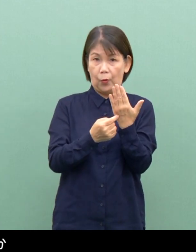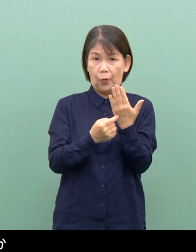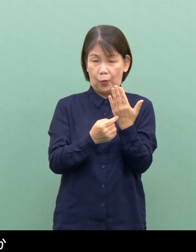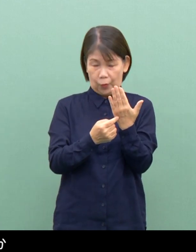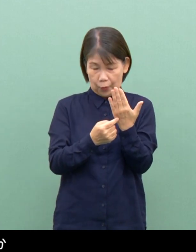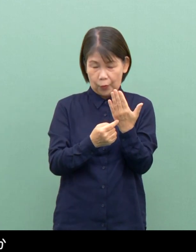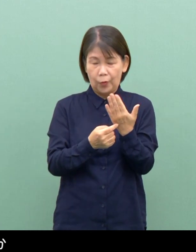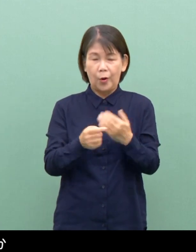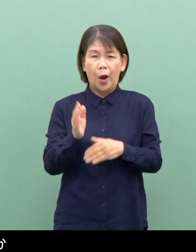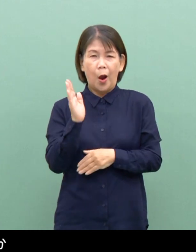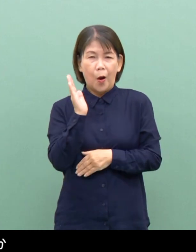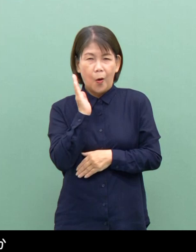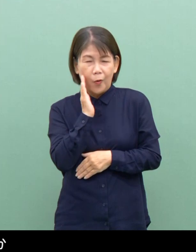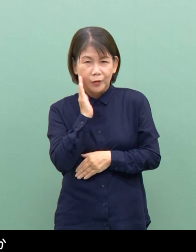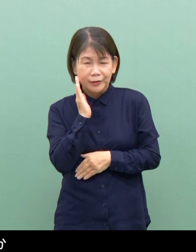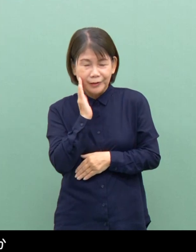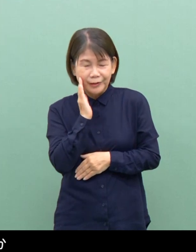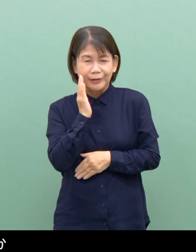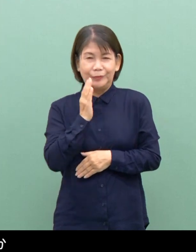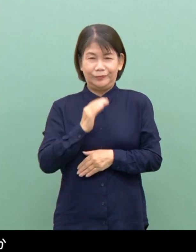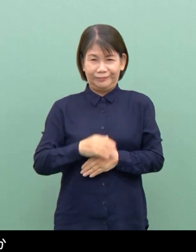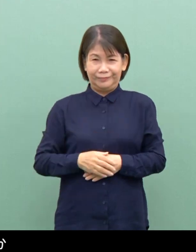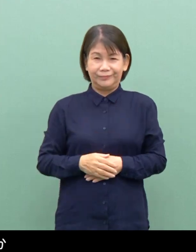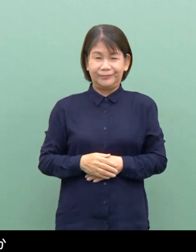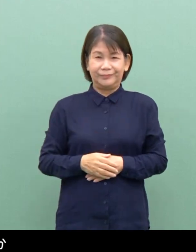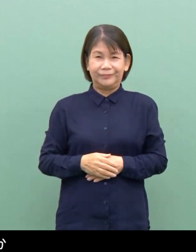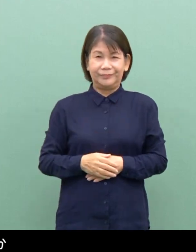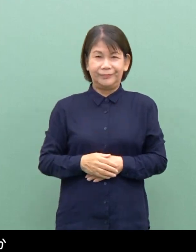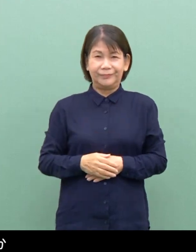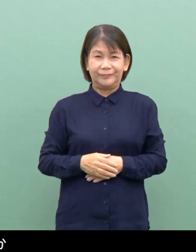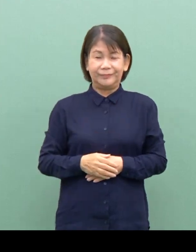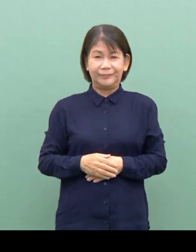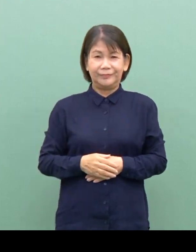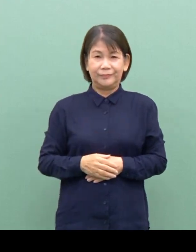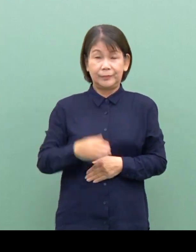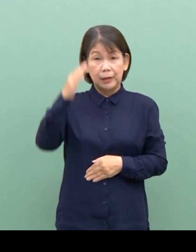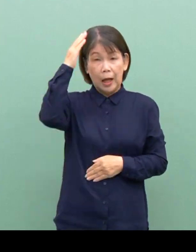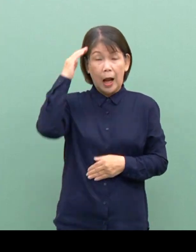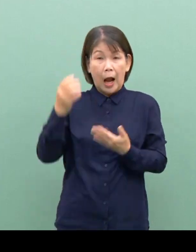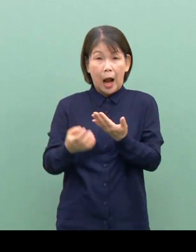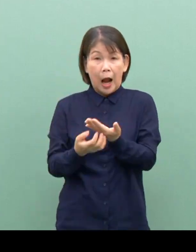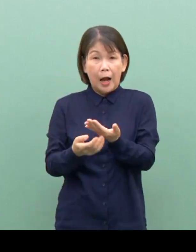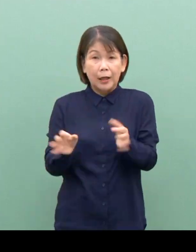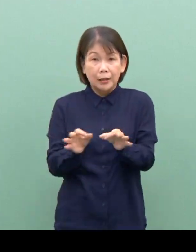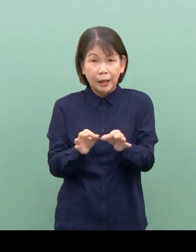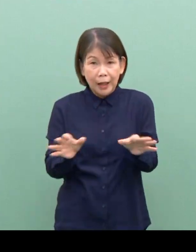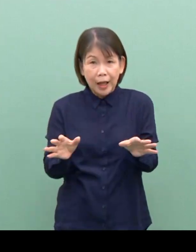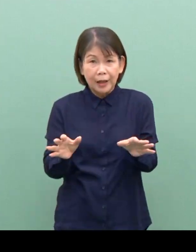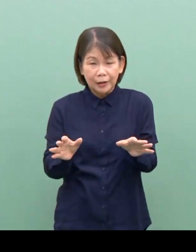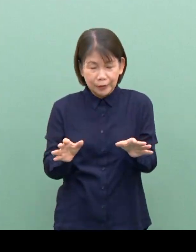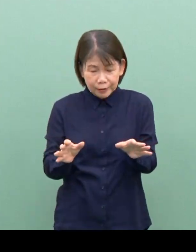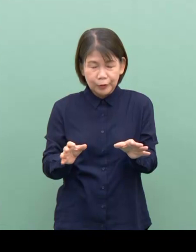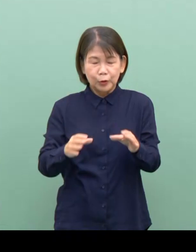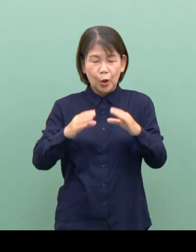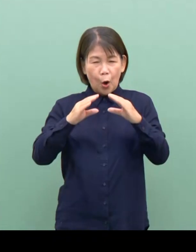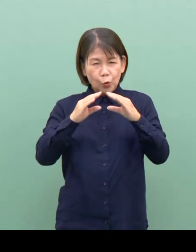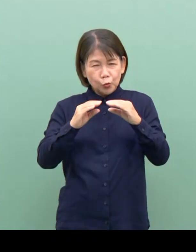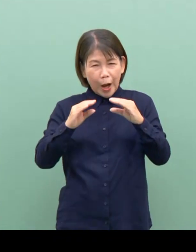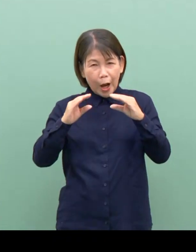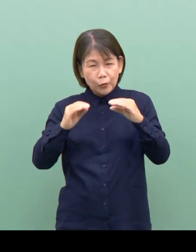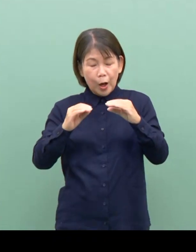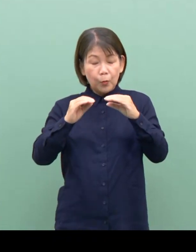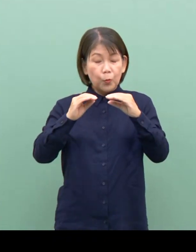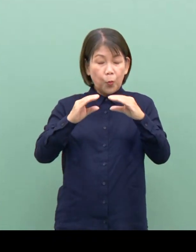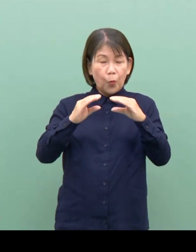イントでして、食べ応えと味わい深さを実現しました。 揚げたてはカリッと歯触りのいい衣